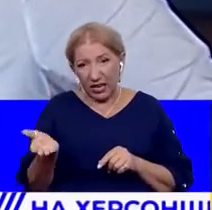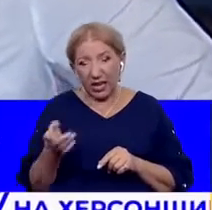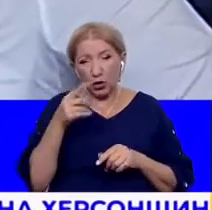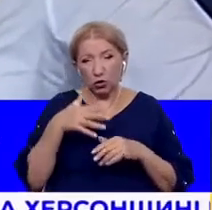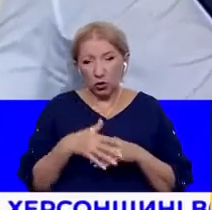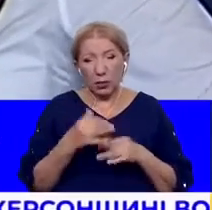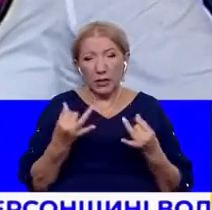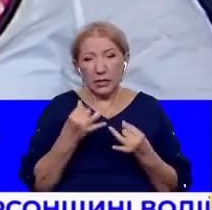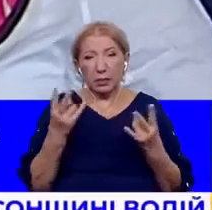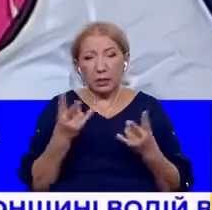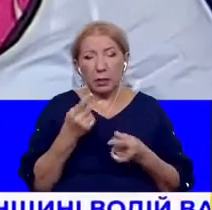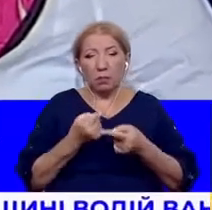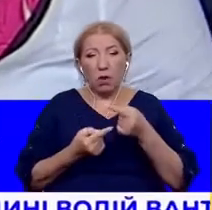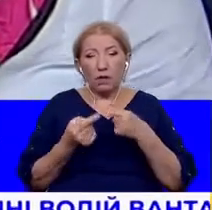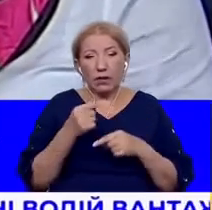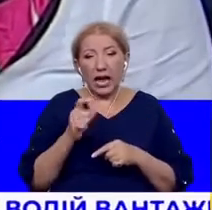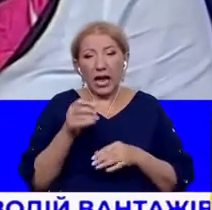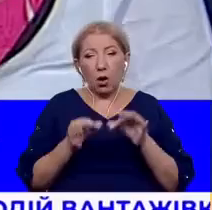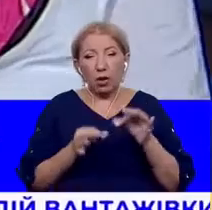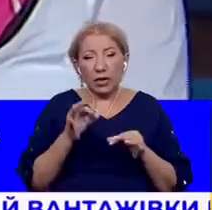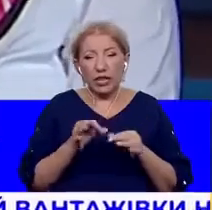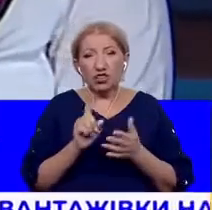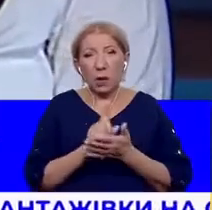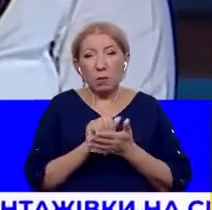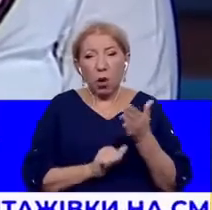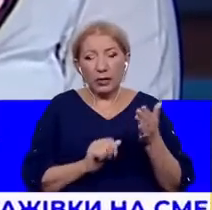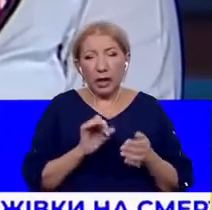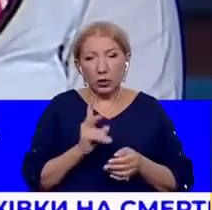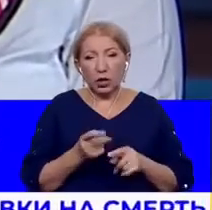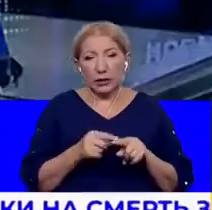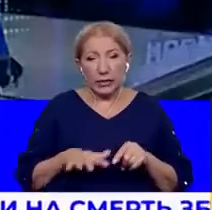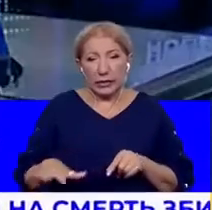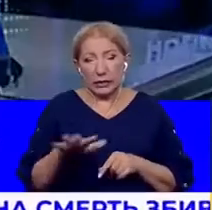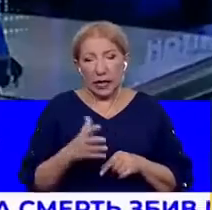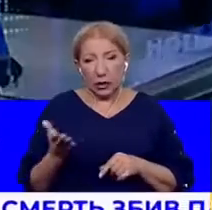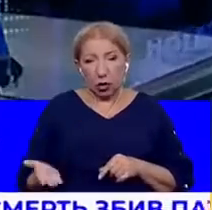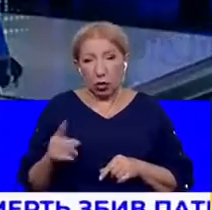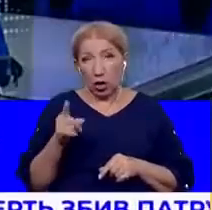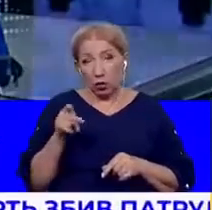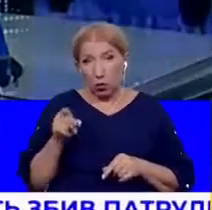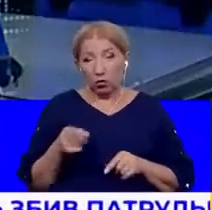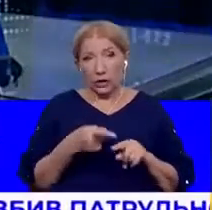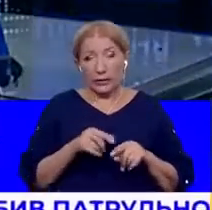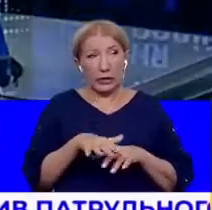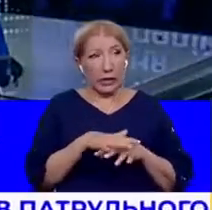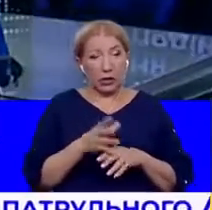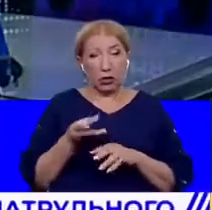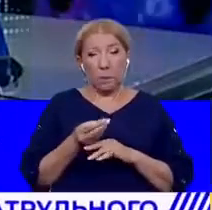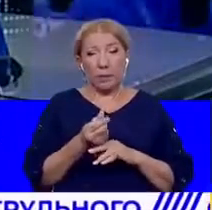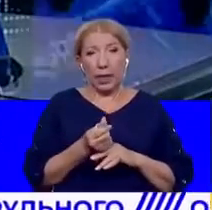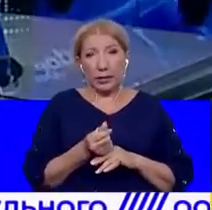Зрозуміла історія, потрібно повертати екологічний податок на ці території. Тому що ці території